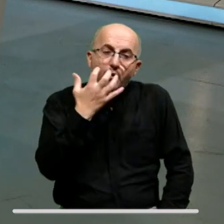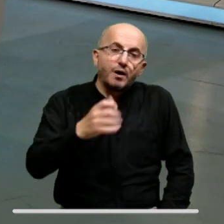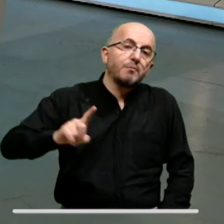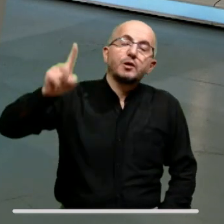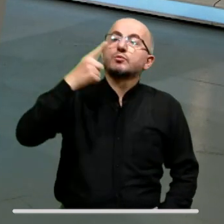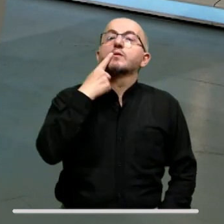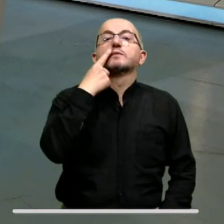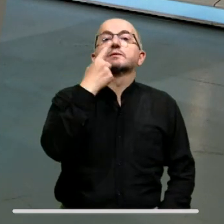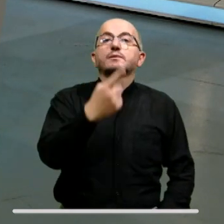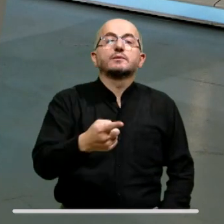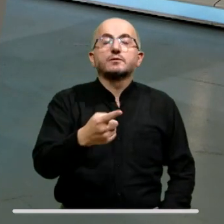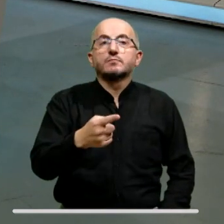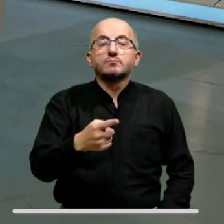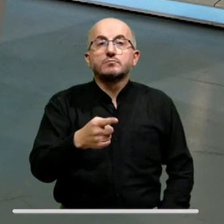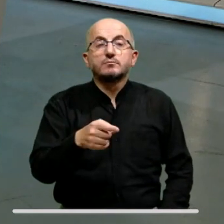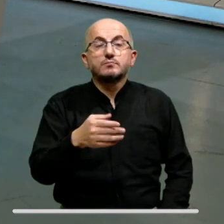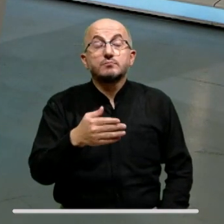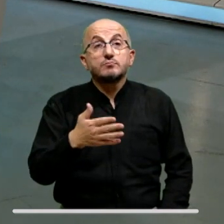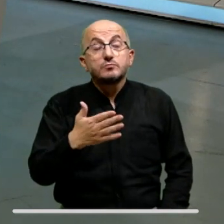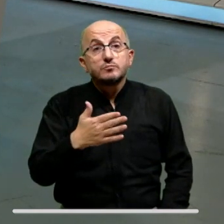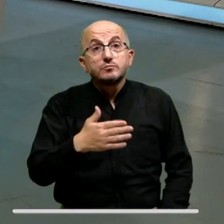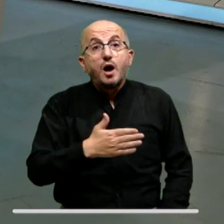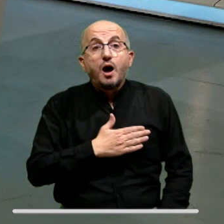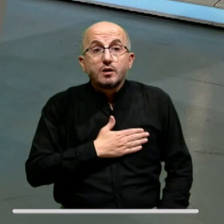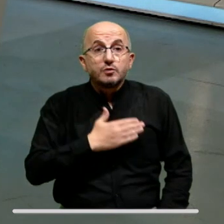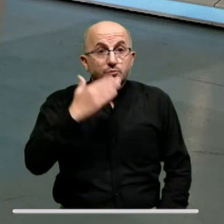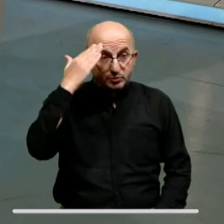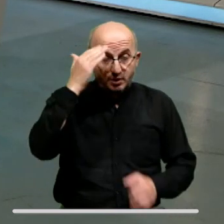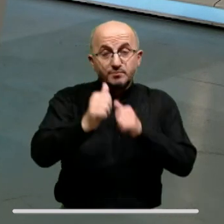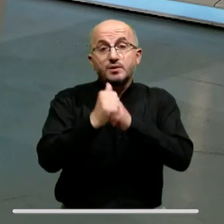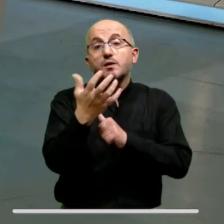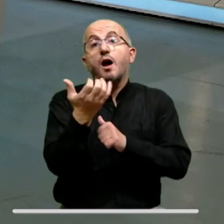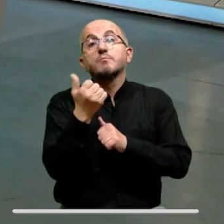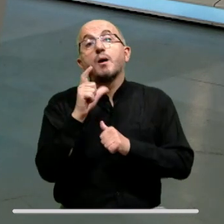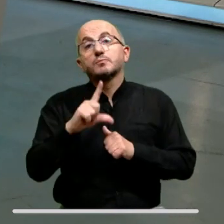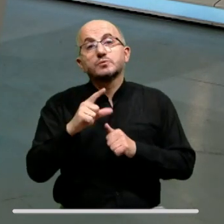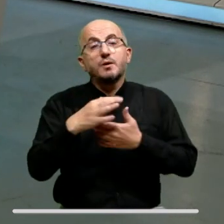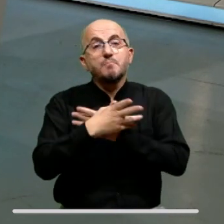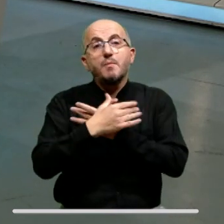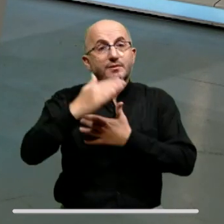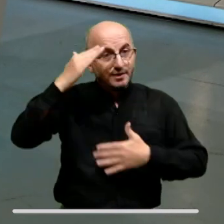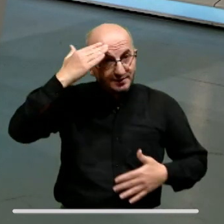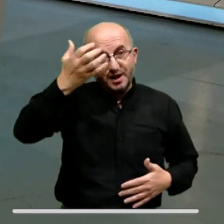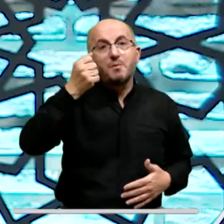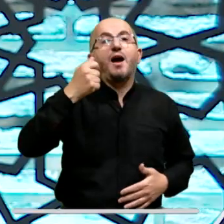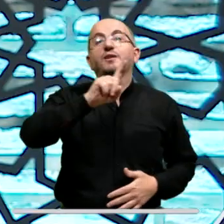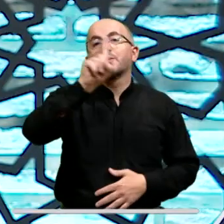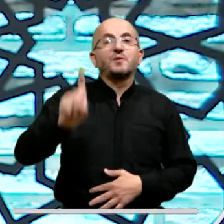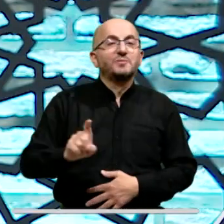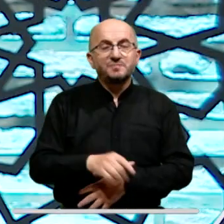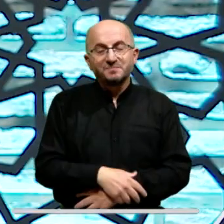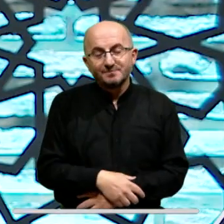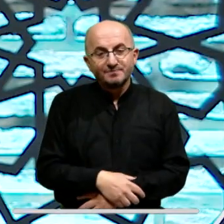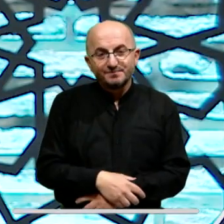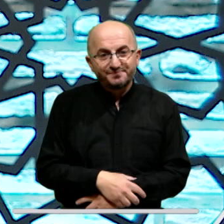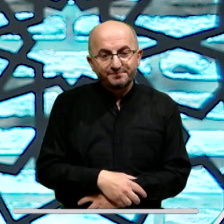rahmetullahi dedim. Bu selamı geri almam mı lazım yoksa melekler selamı alayım mı? Evet, soralım Kamil